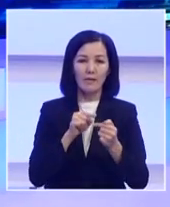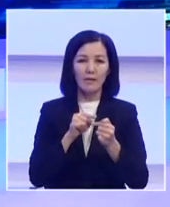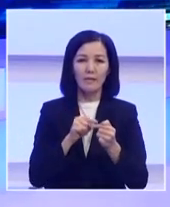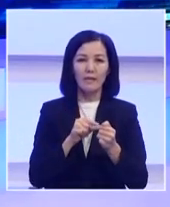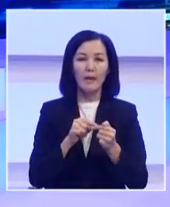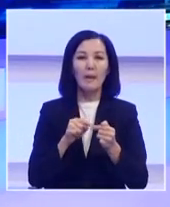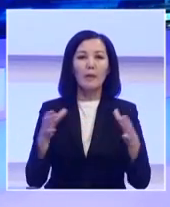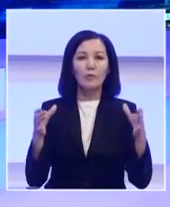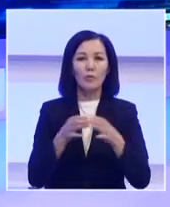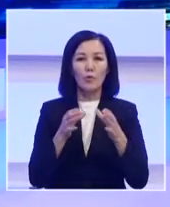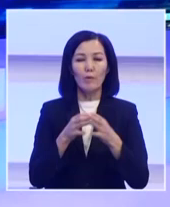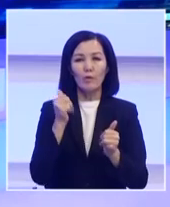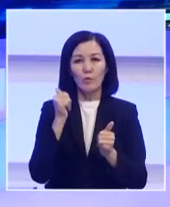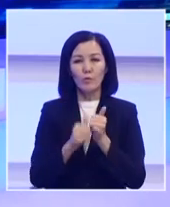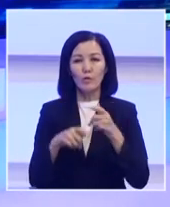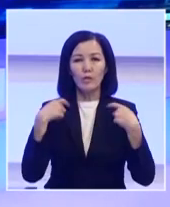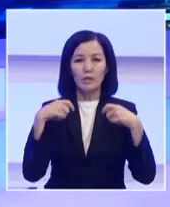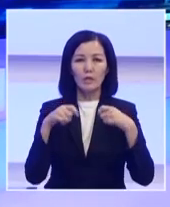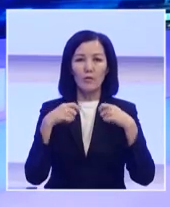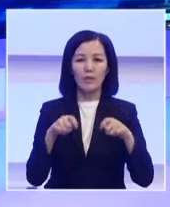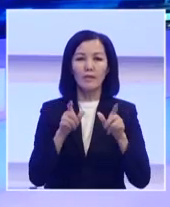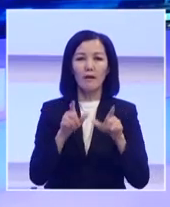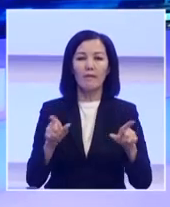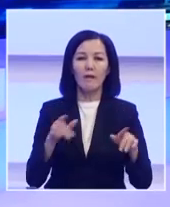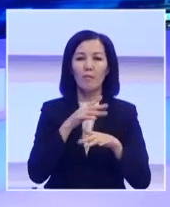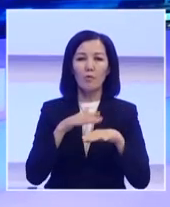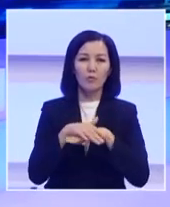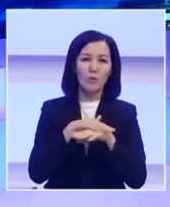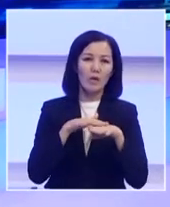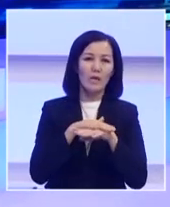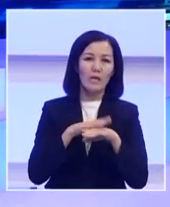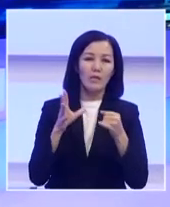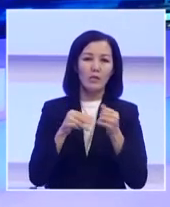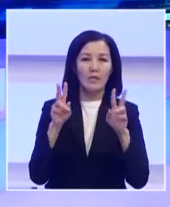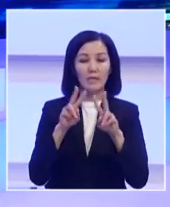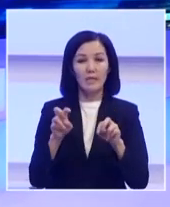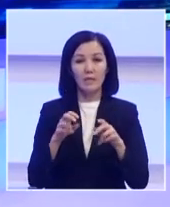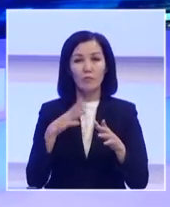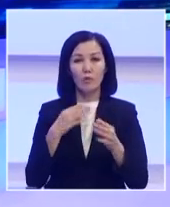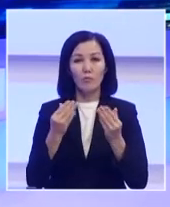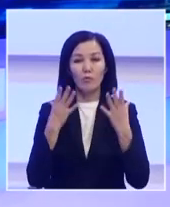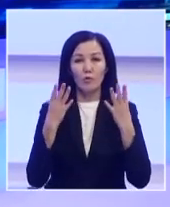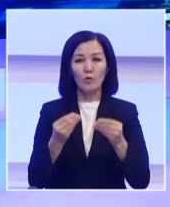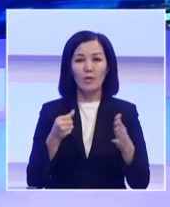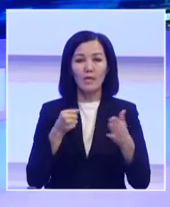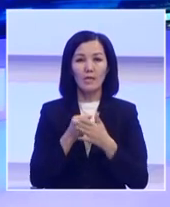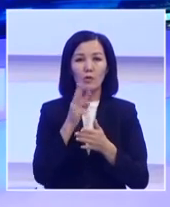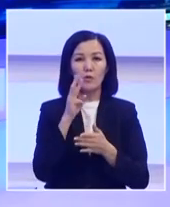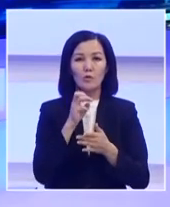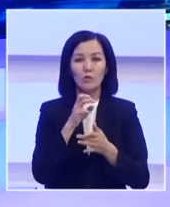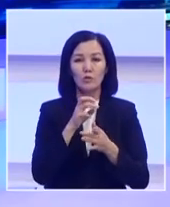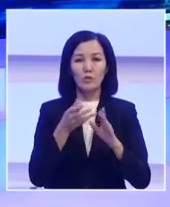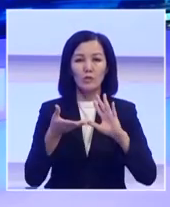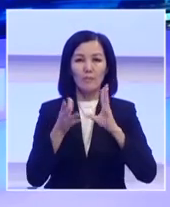Арнайы мониторинг тобы күнделікті сауда-саттық пен адам көп шоғырланатын жерлерді тексеріп тұрады. Күні бүгінге дейін арнайы топ 300-ден